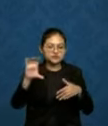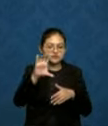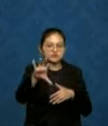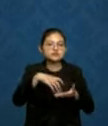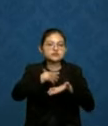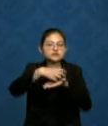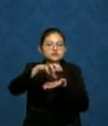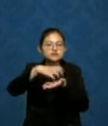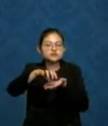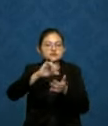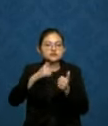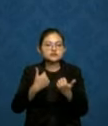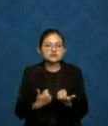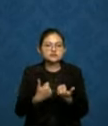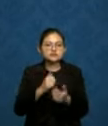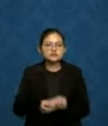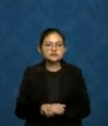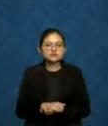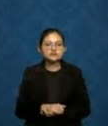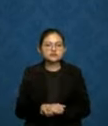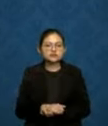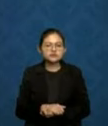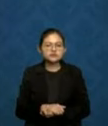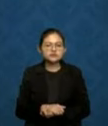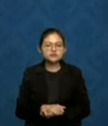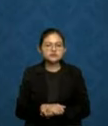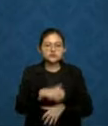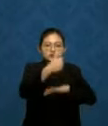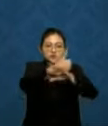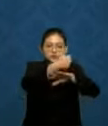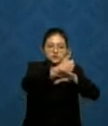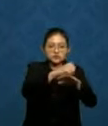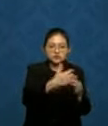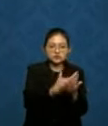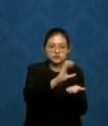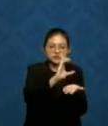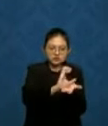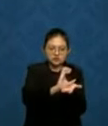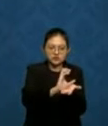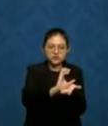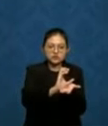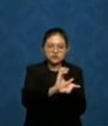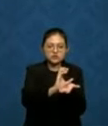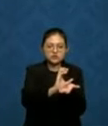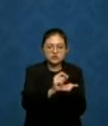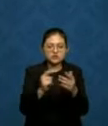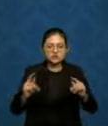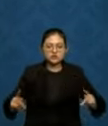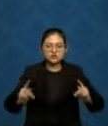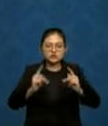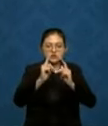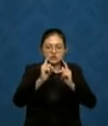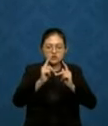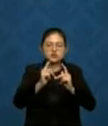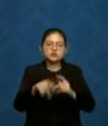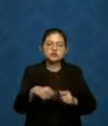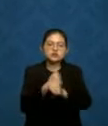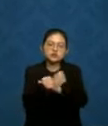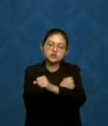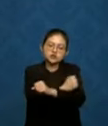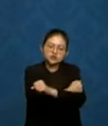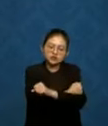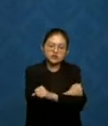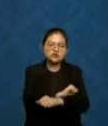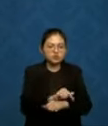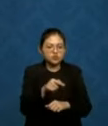ไปผมเชื่อครับว่าทางท่านผู้บริหารกองทุนและผู้บริหารของกระทรวงแรงงานคงทราบดีอยู่แล้ว